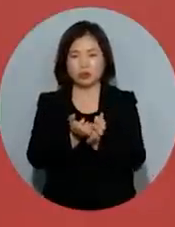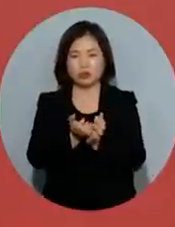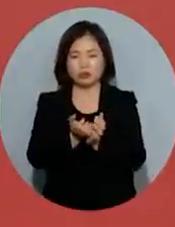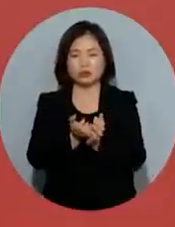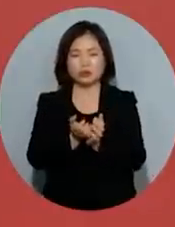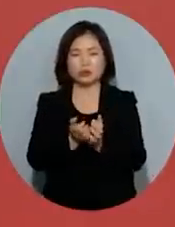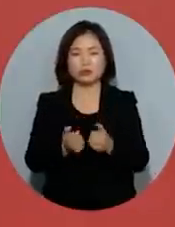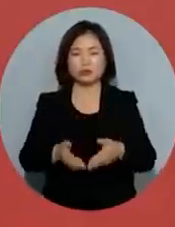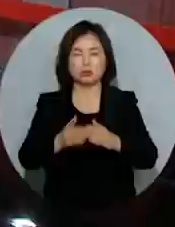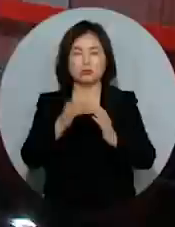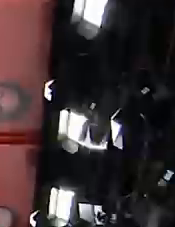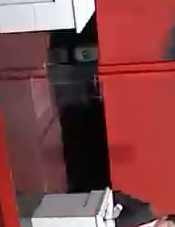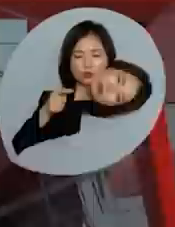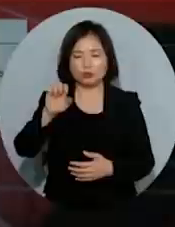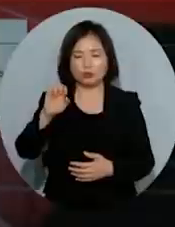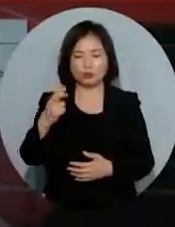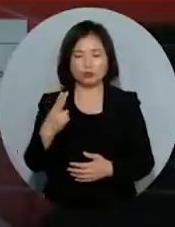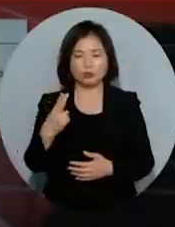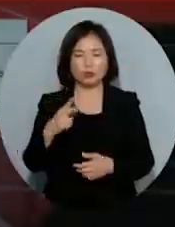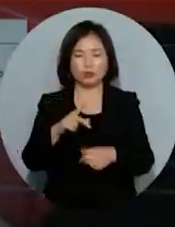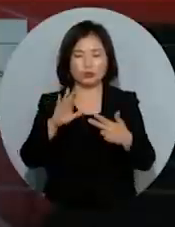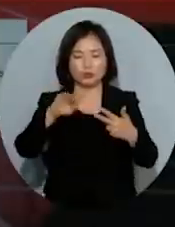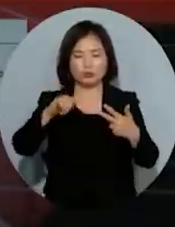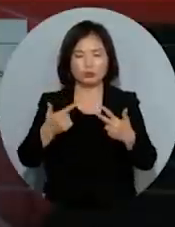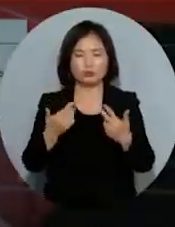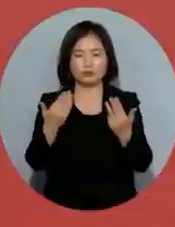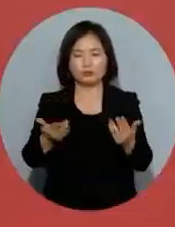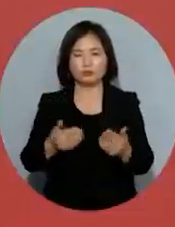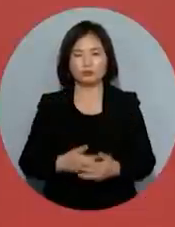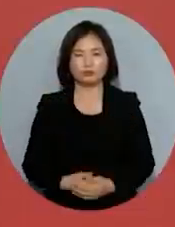만들 생각입니다. 네, 네. 질문 드리겠습니다.